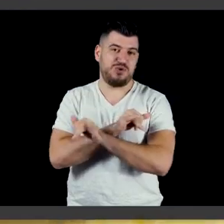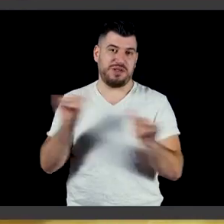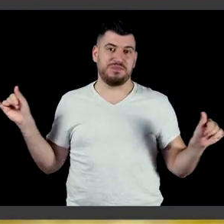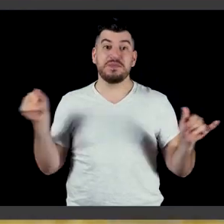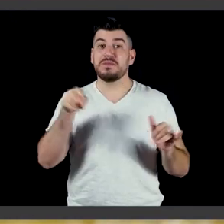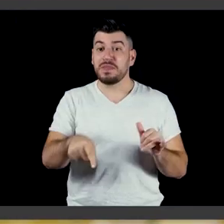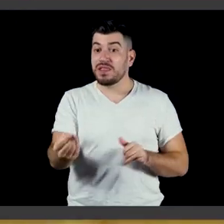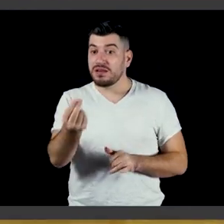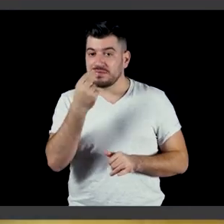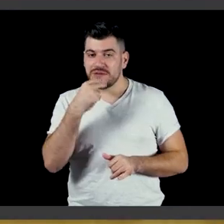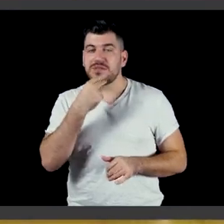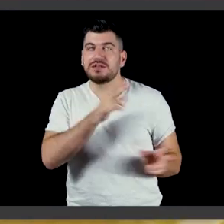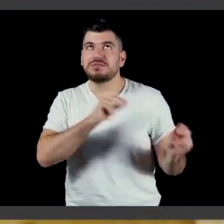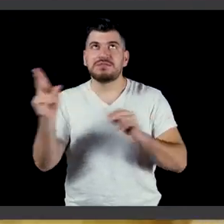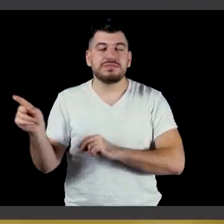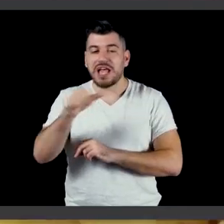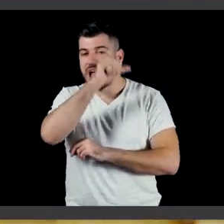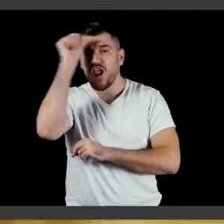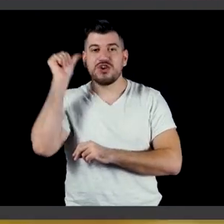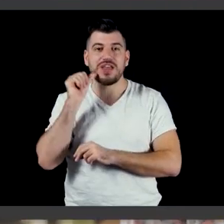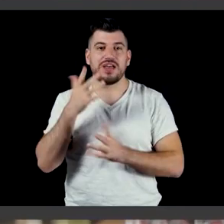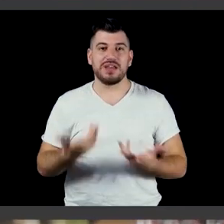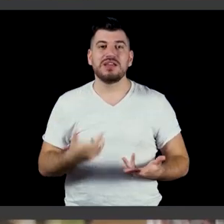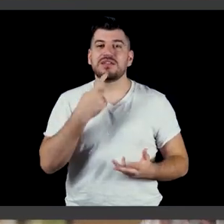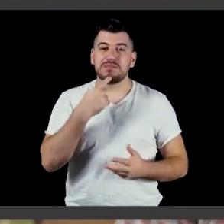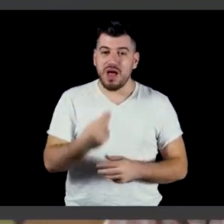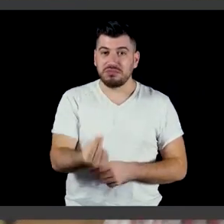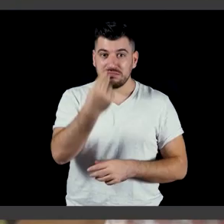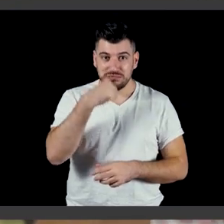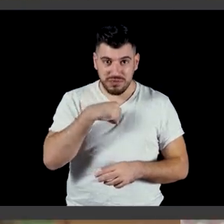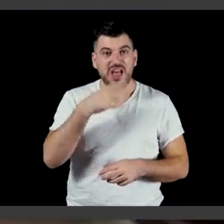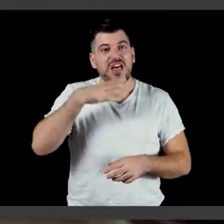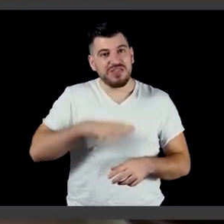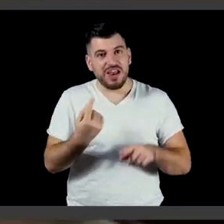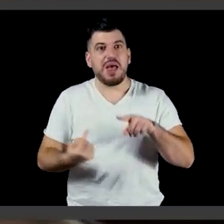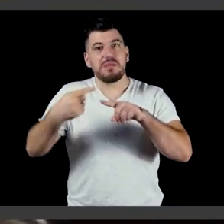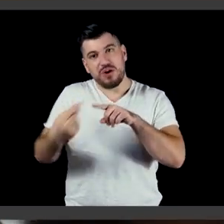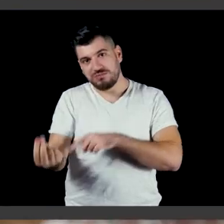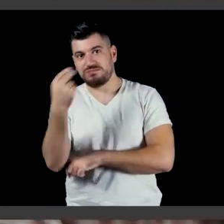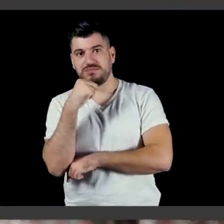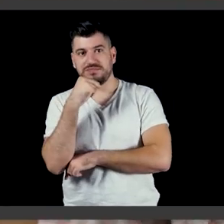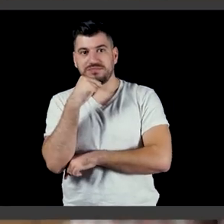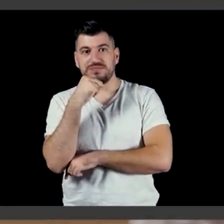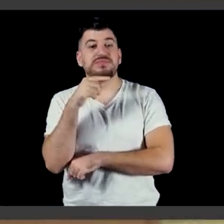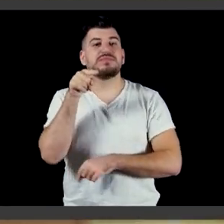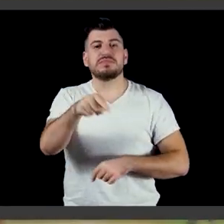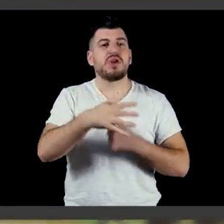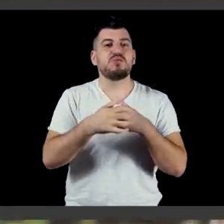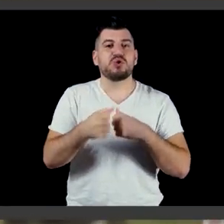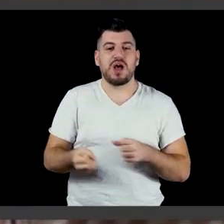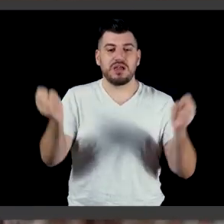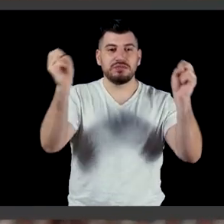μπουκιά μυρίζει καλοκαίρι. Κάθε μπουκιά θέλει ακόμα μία μπουκιά. Ξεκινάμε πρώτα απ' όλα από τα πορτοκάλια. Παίρνουμε τα πορτοκάλια και τα βάζουμε στο